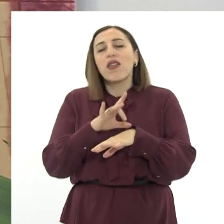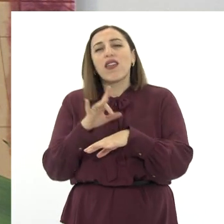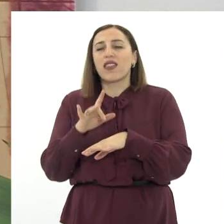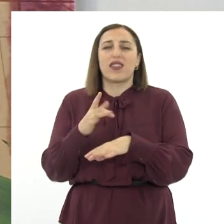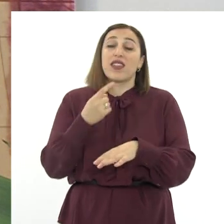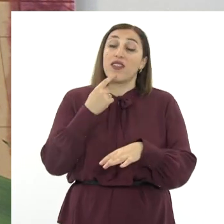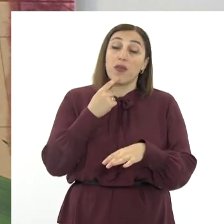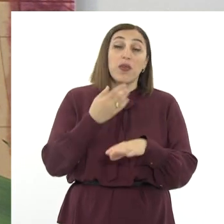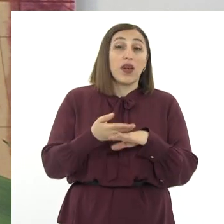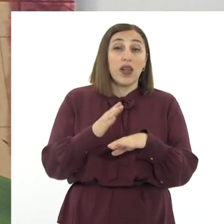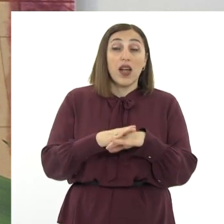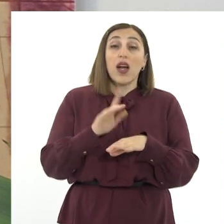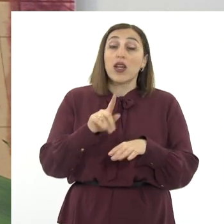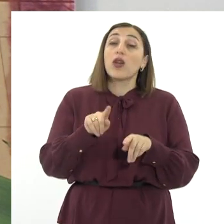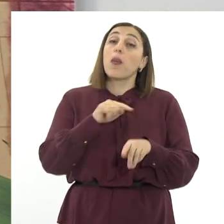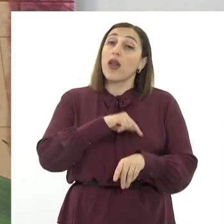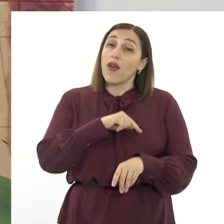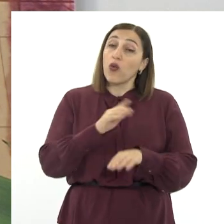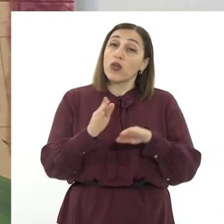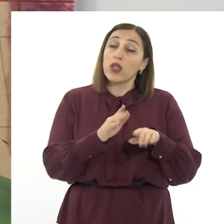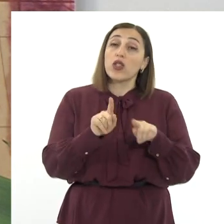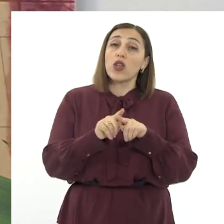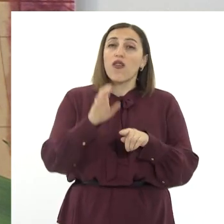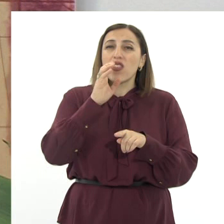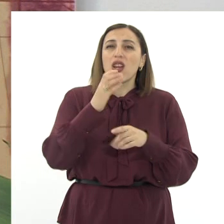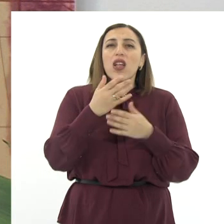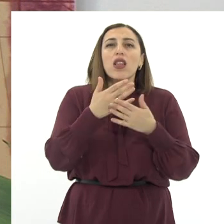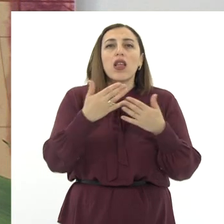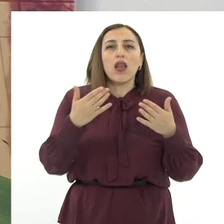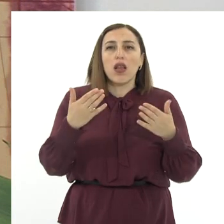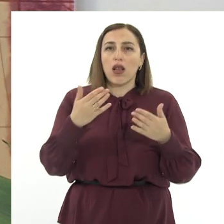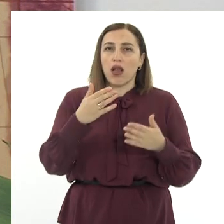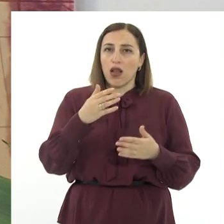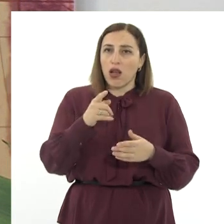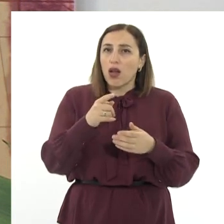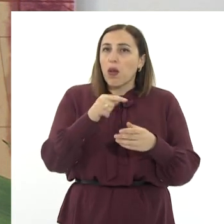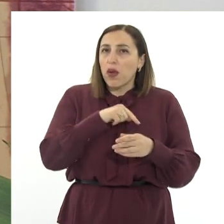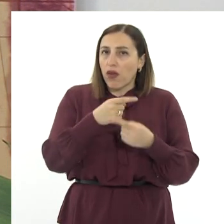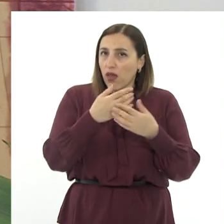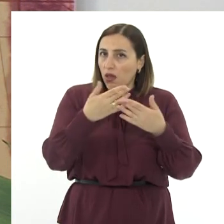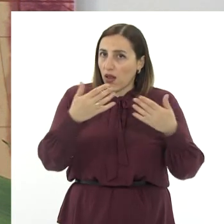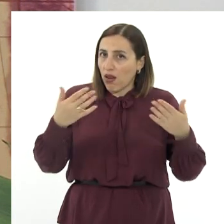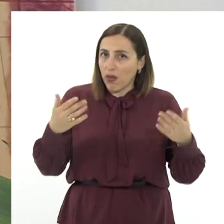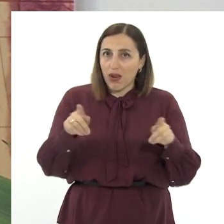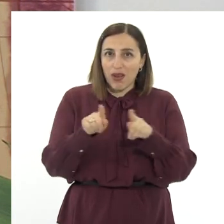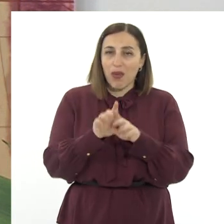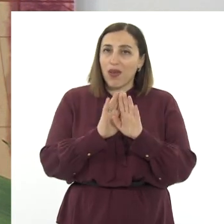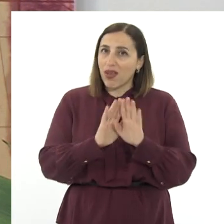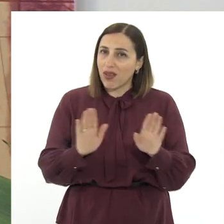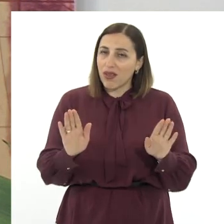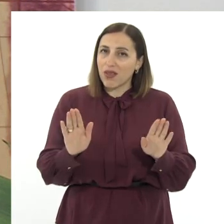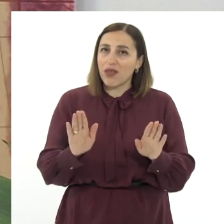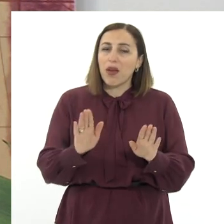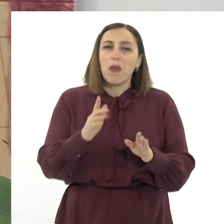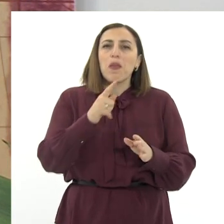բացահայտել ինչի ինչից եղավ, բայց բացի բնավորությունը ասեմ, որ ցեղատեսակները ունեն նախահակումներ, դա մի